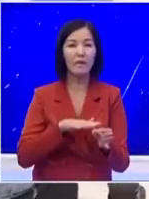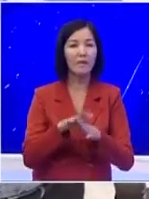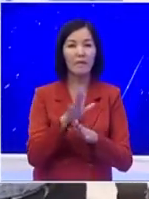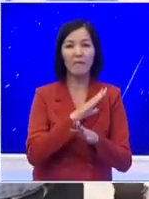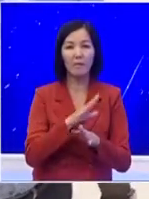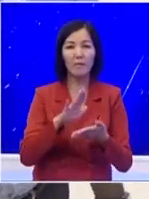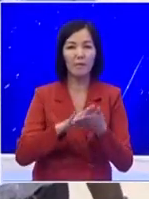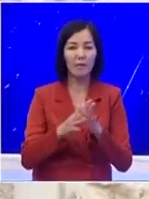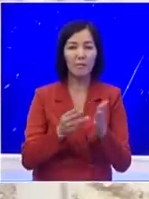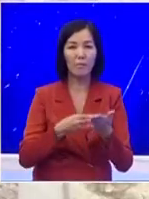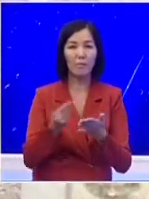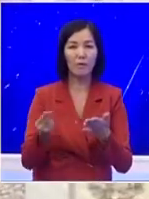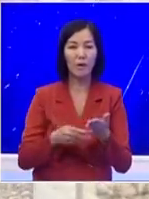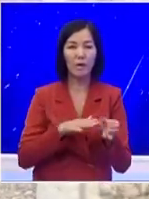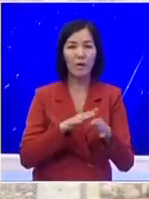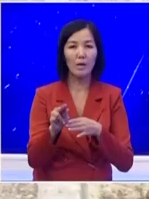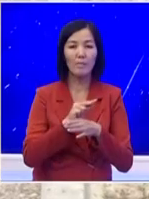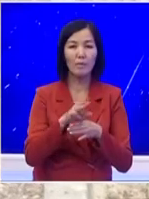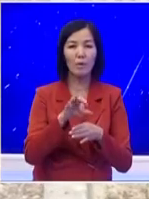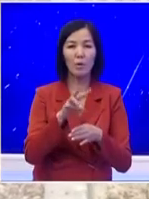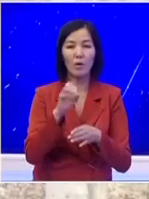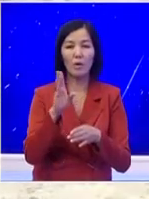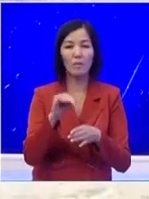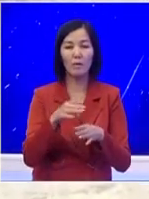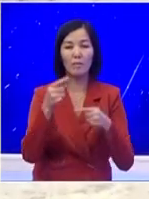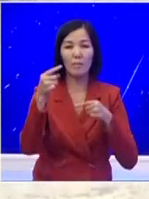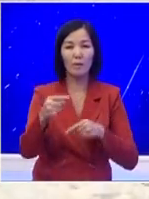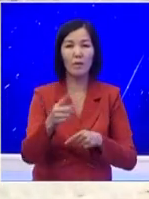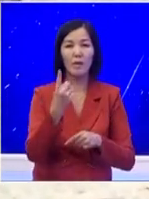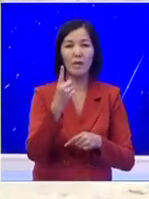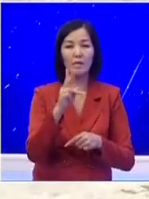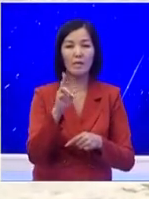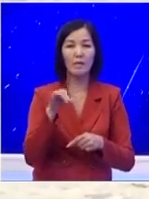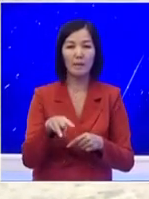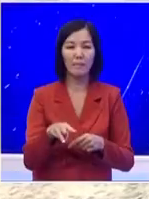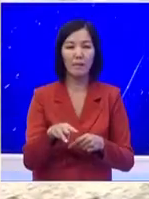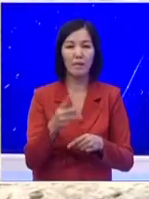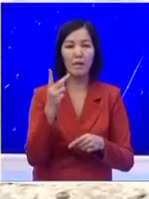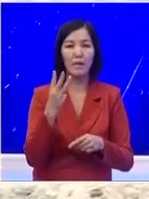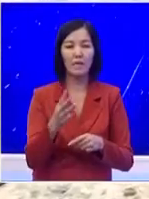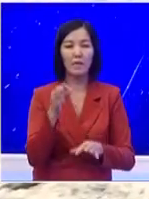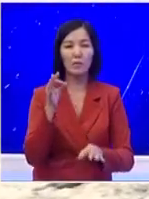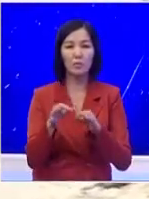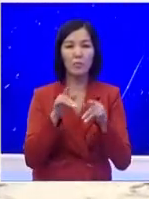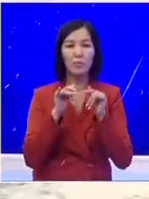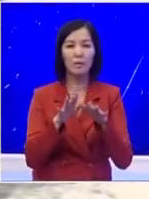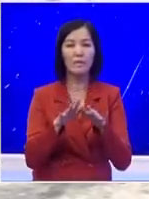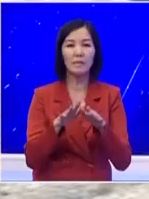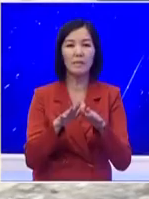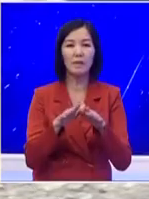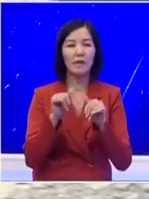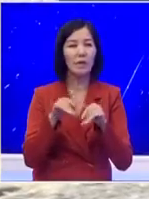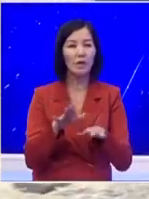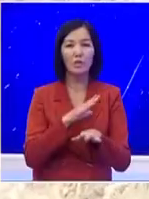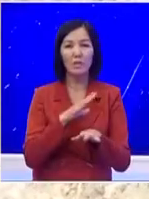условия договора по капремонту улицы Тулеби, протяженность которой более 1 километра. Три судебных процесса так и не поставили точку в